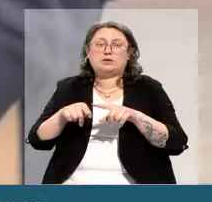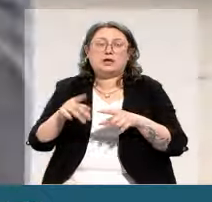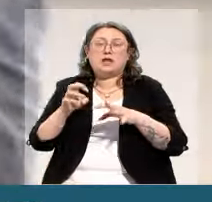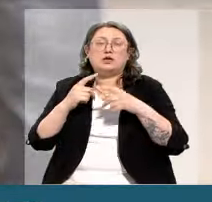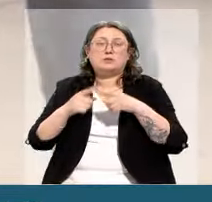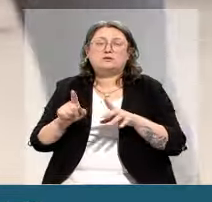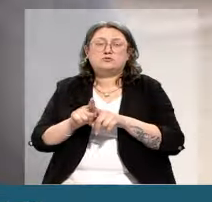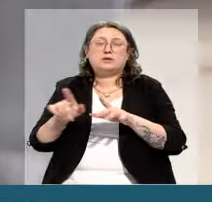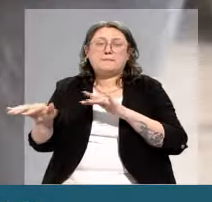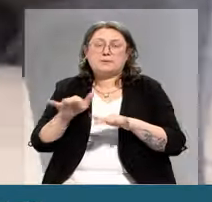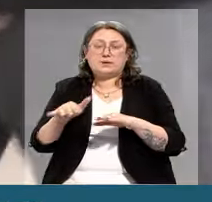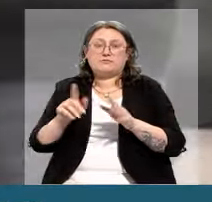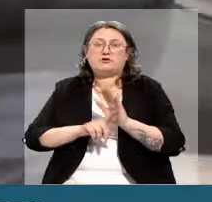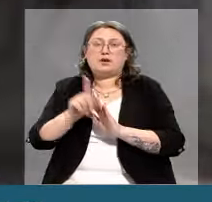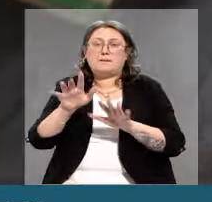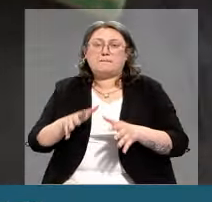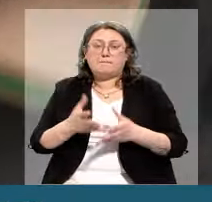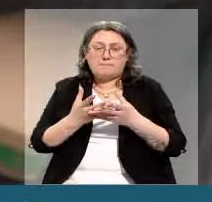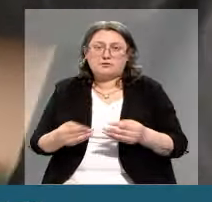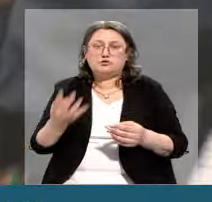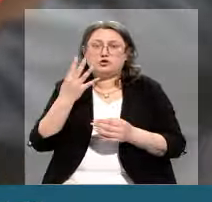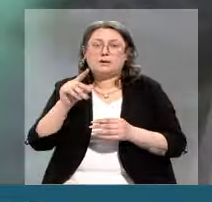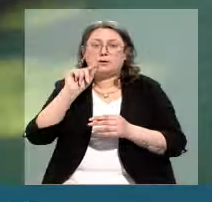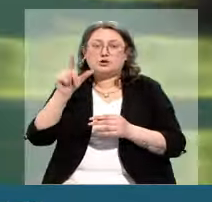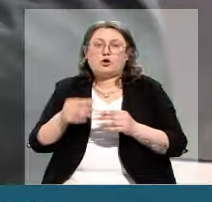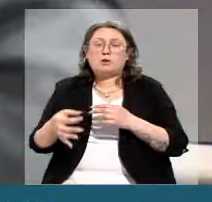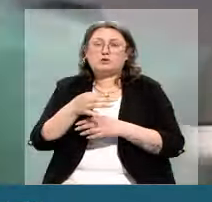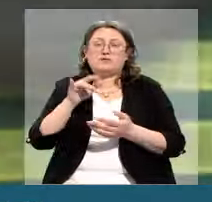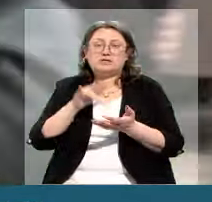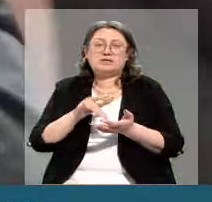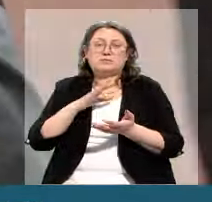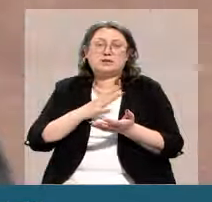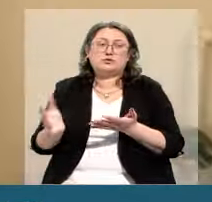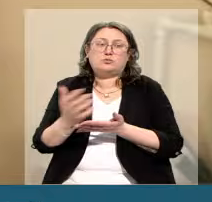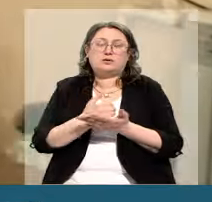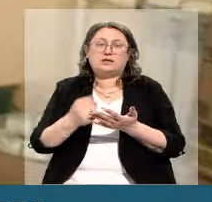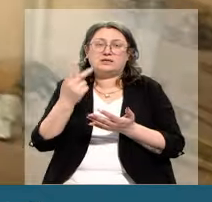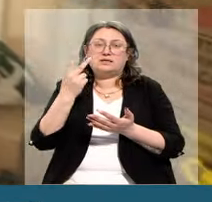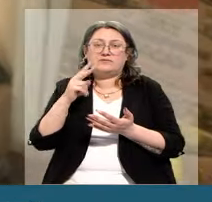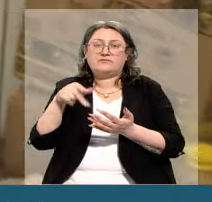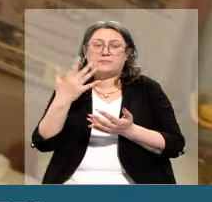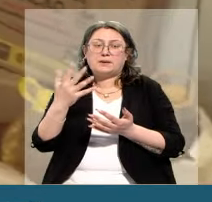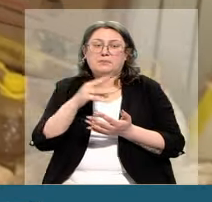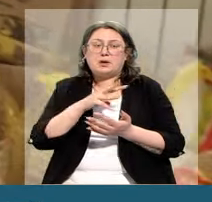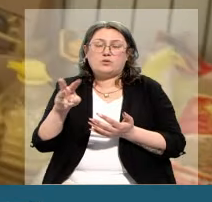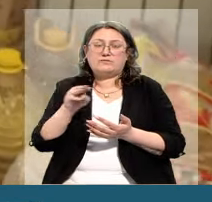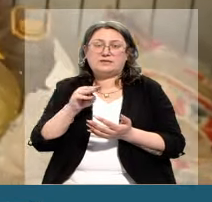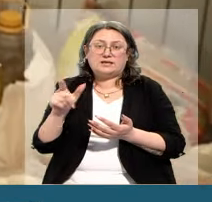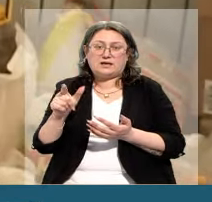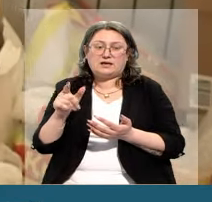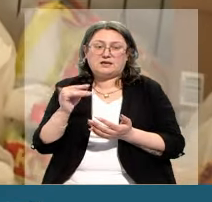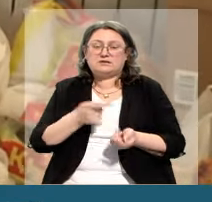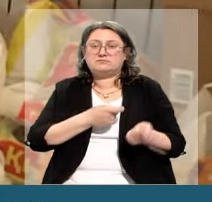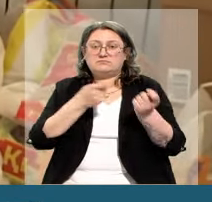облыс орталығындағы 4 мешіттен 2,5 миллион теңге қаржы жиналып, Амангелді, Жангелдин аудандары мен Арқалық қаласына қажетті деген тұрмыстық бұйымдар